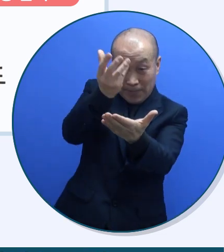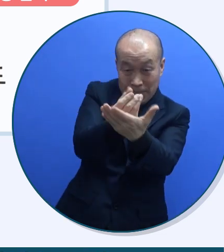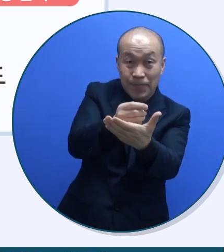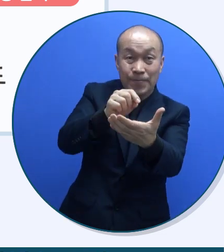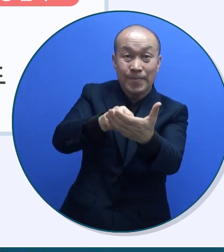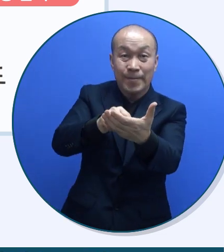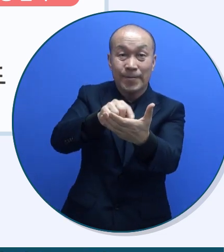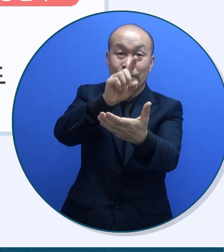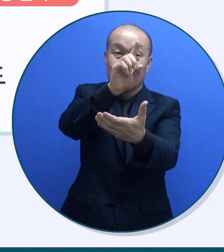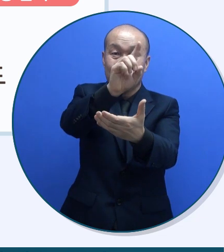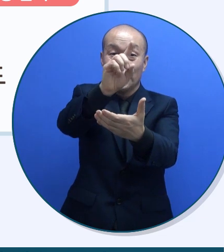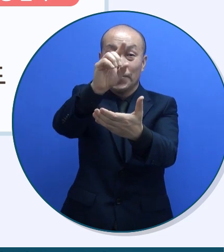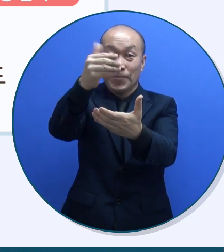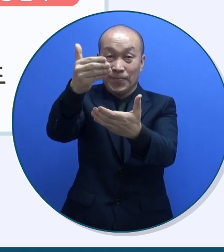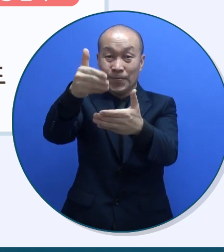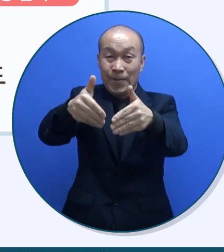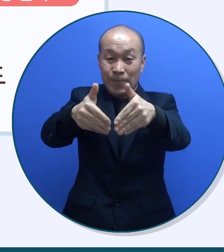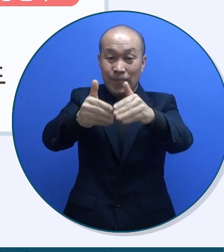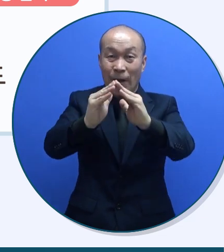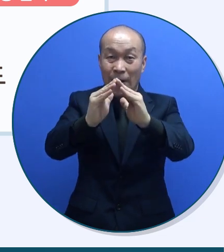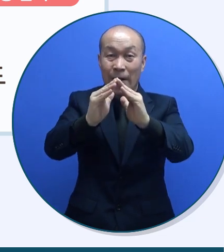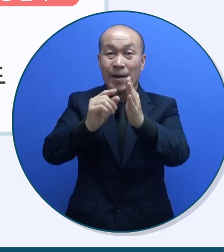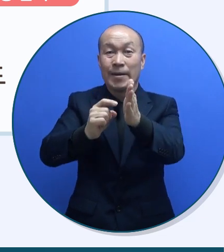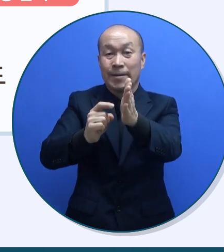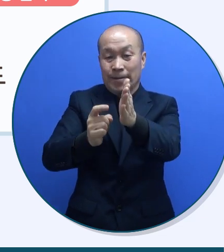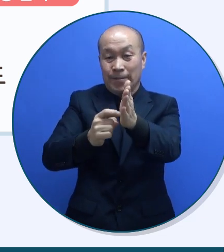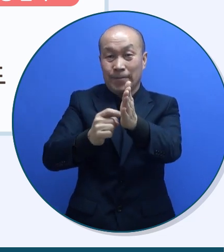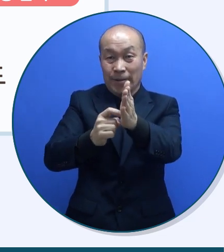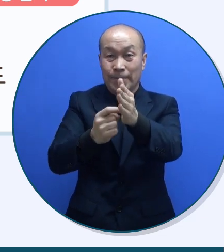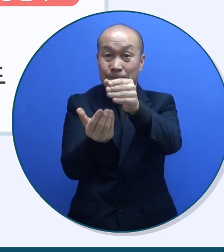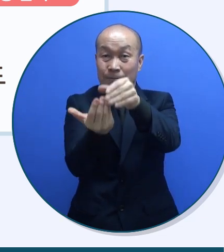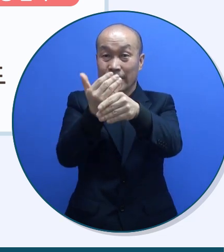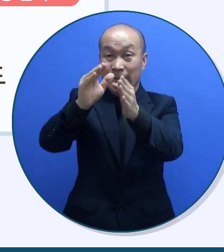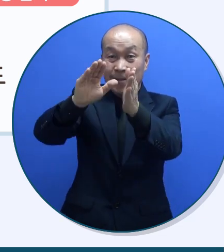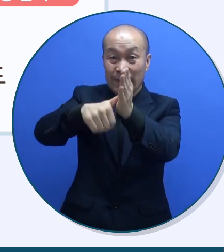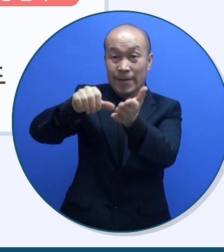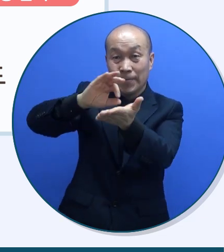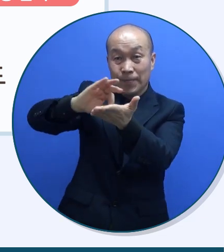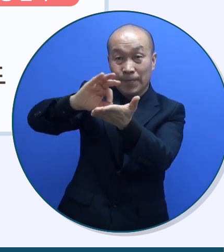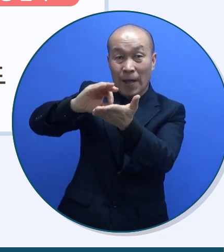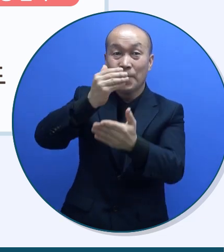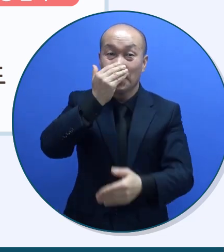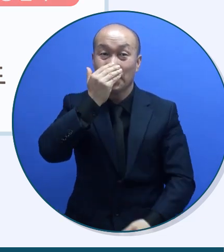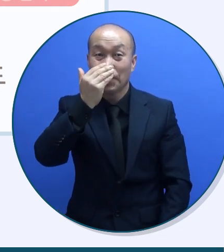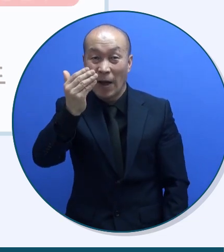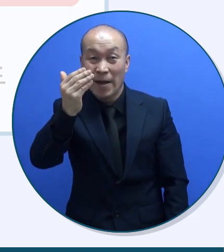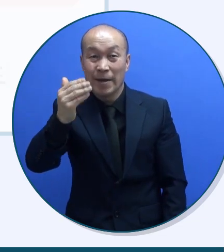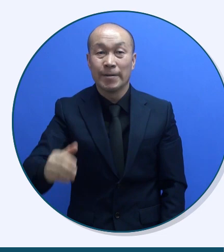원스토어를 통해 119 어플을 설치해 놓으면 응급상황 발생 시에 유용할 수 있습니다.